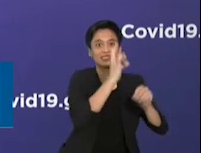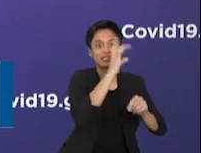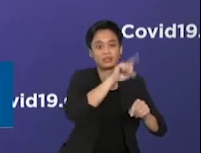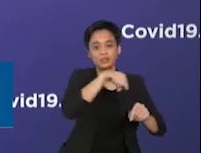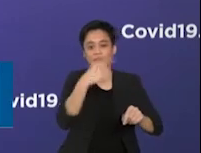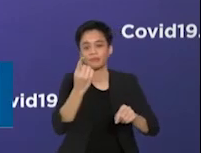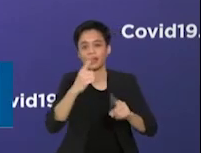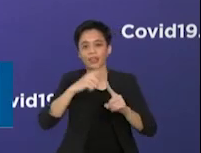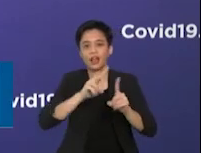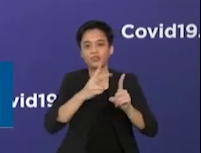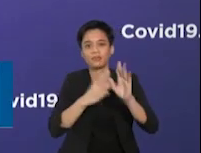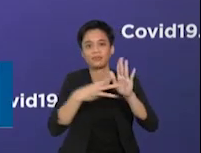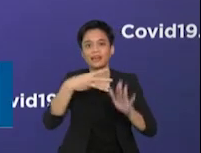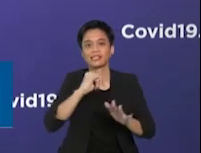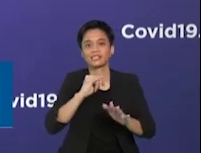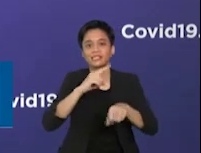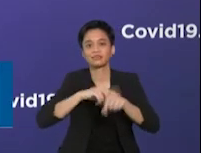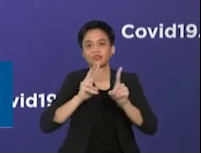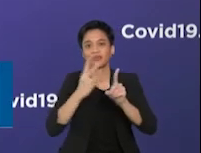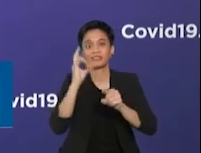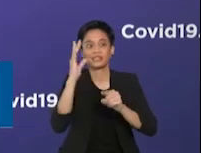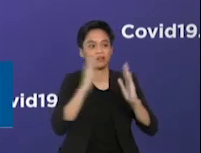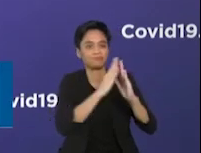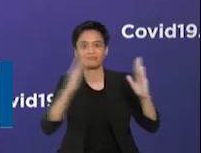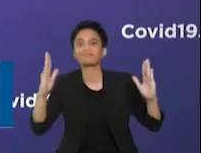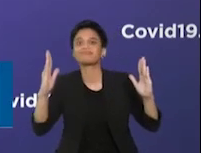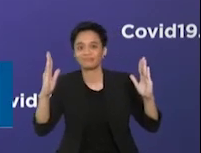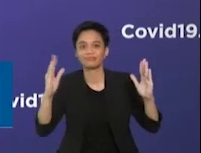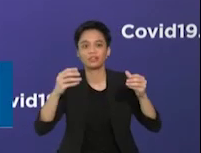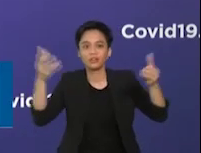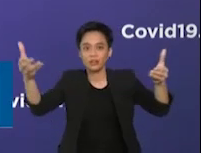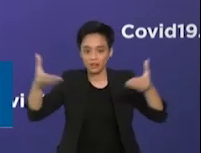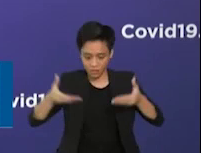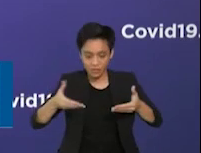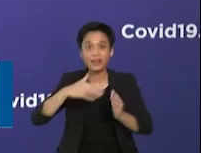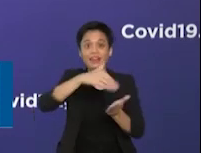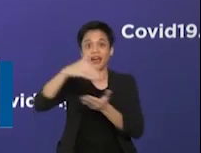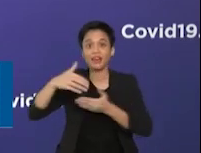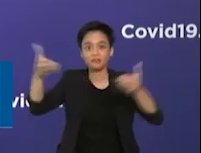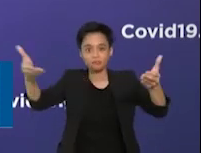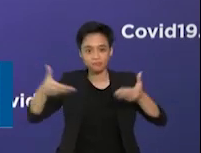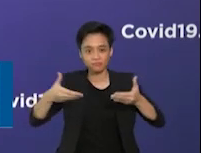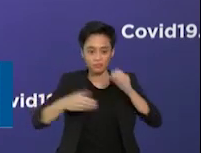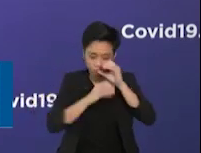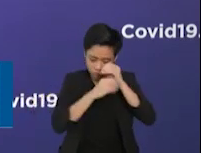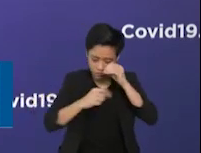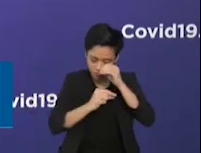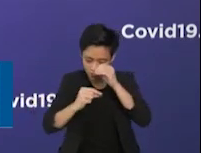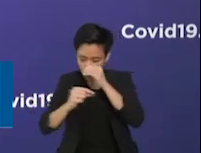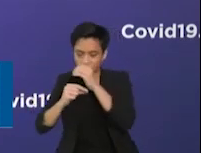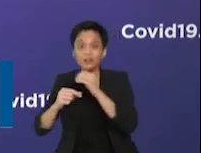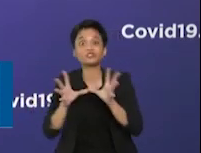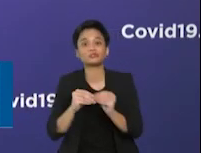12.mei 1200 WIB spesimen yang kita lakukan yang kita periksa sudah bertambah